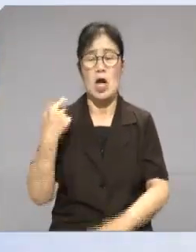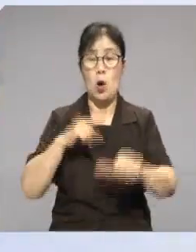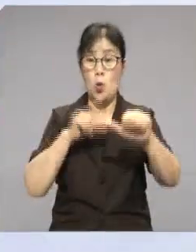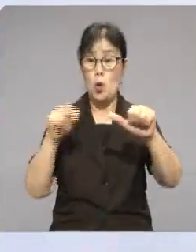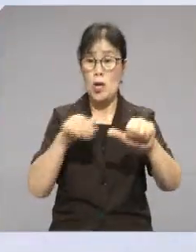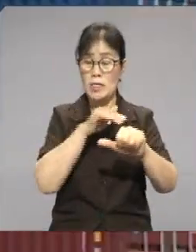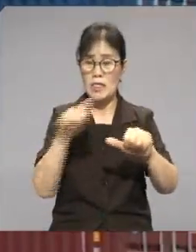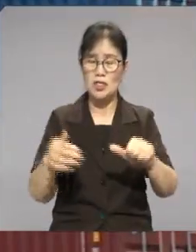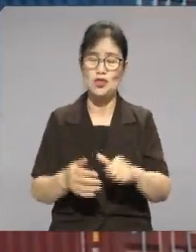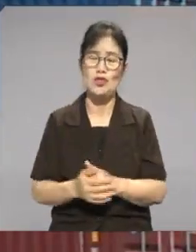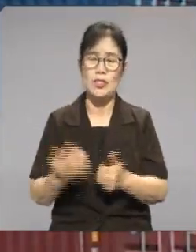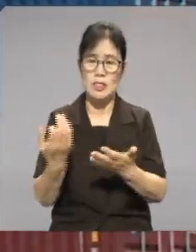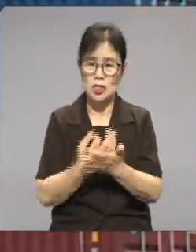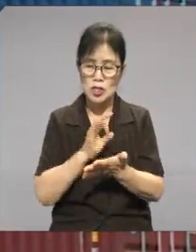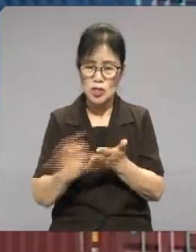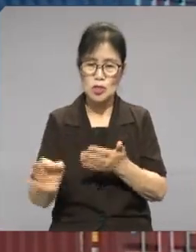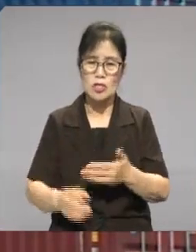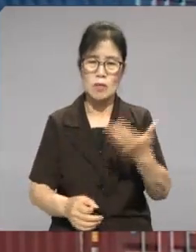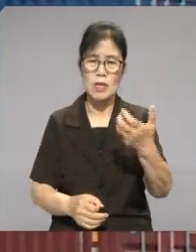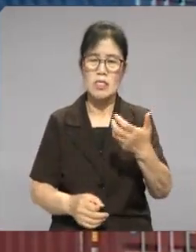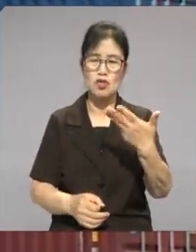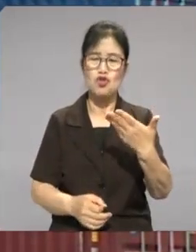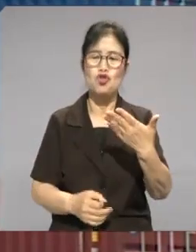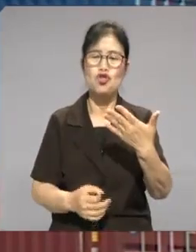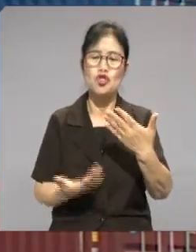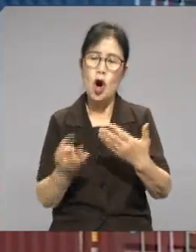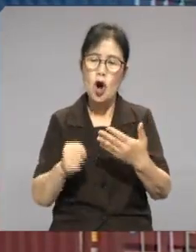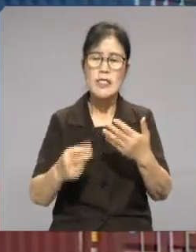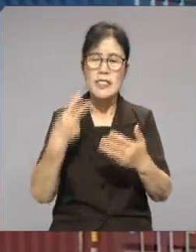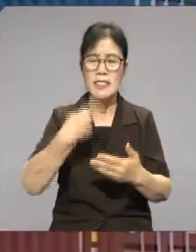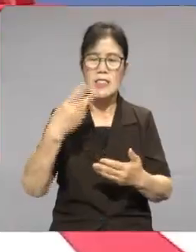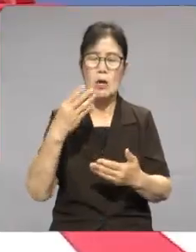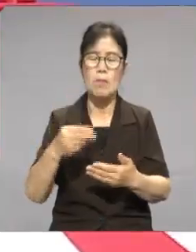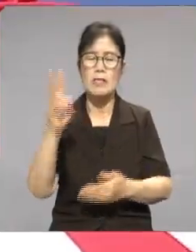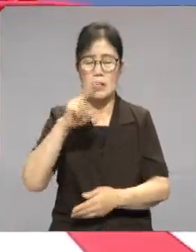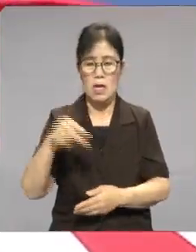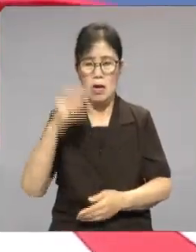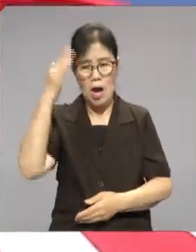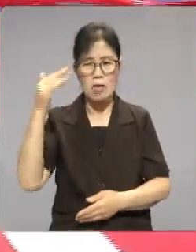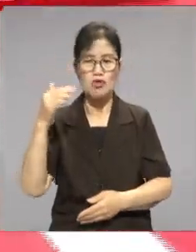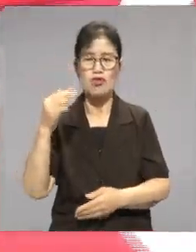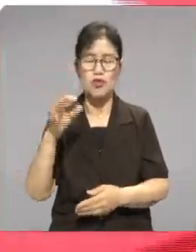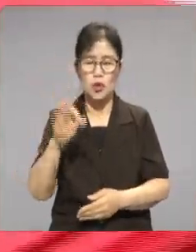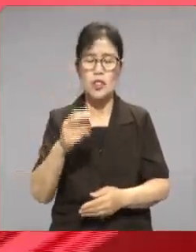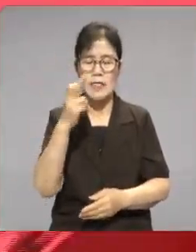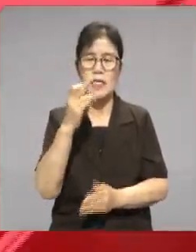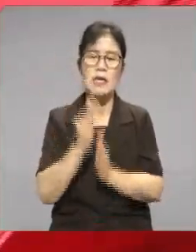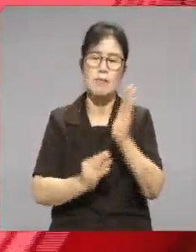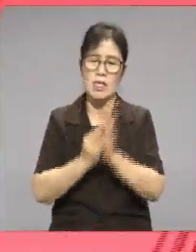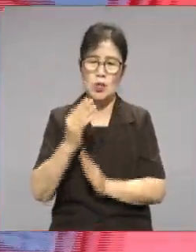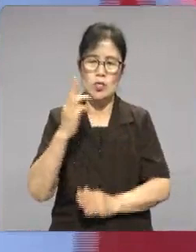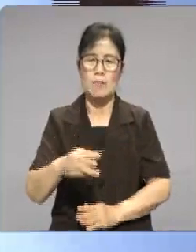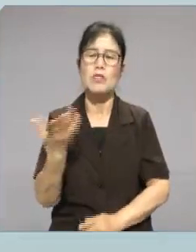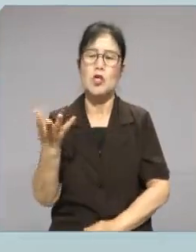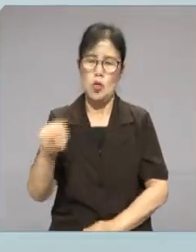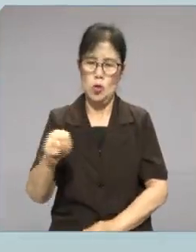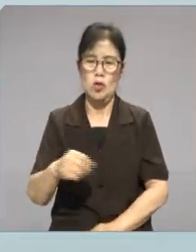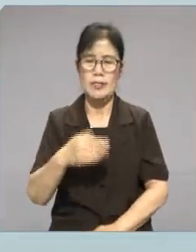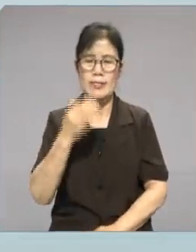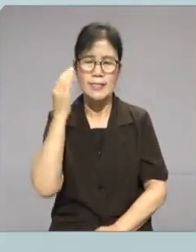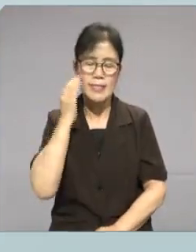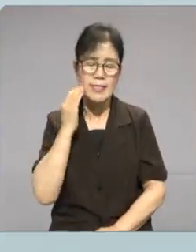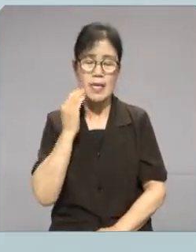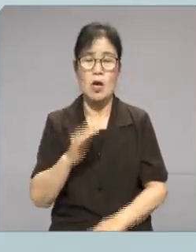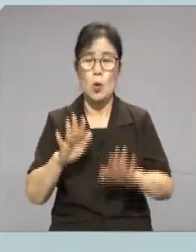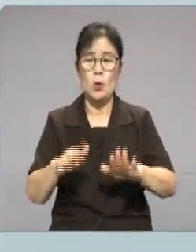기준 경상수지는 89억 2천만 달러로 우리 돈 12조 3천억 원 흑자로 집계됐습니다.